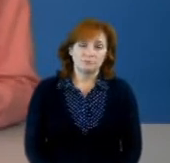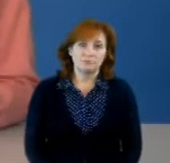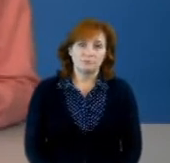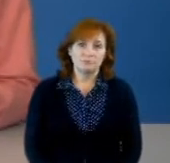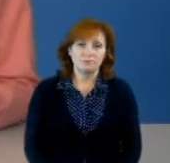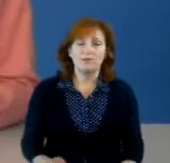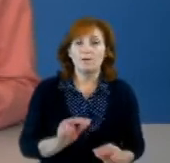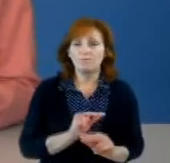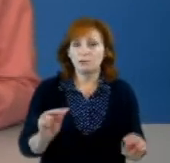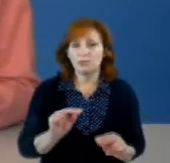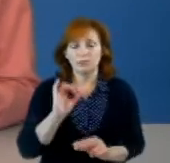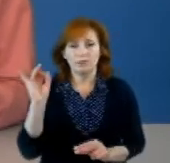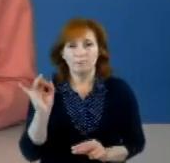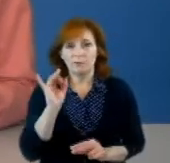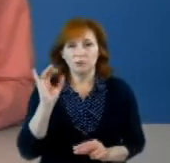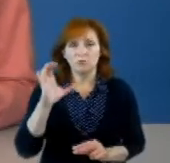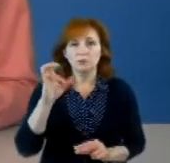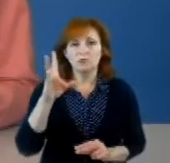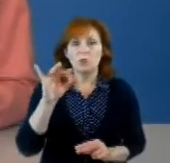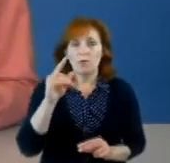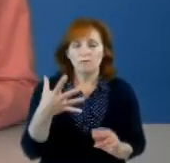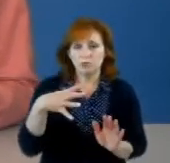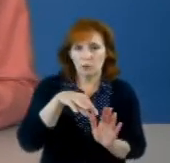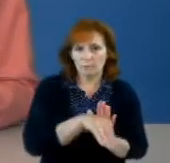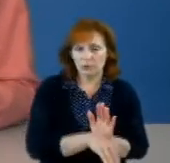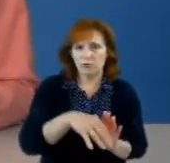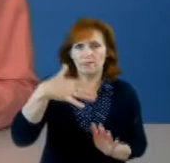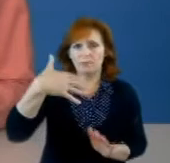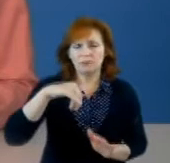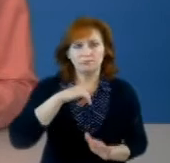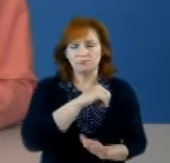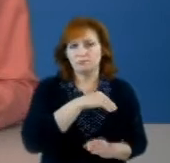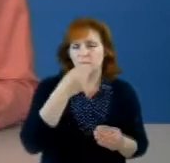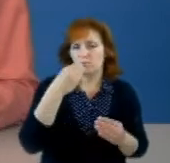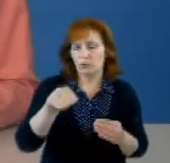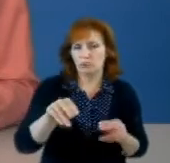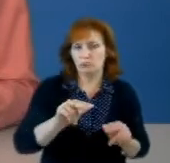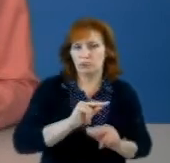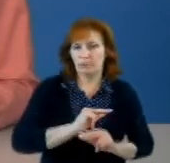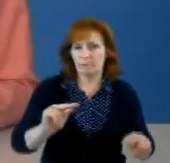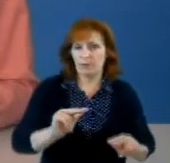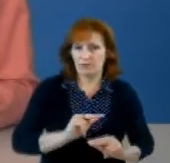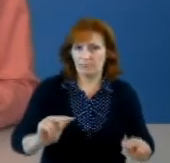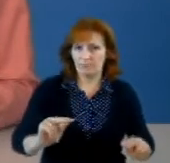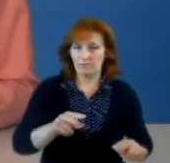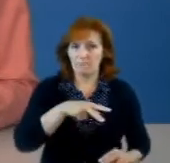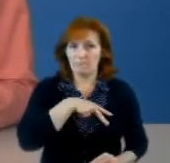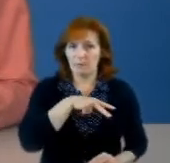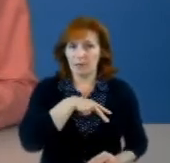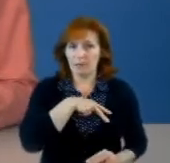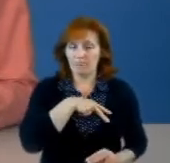Вчителька історії Зісновська увійшла до топ-50 фіналістів Всеукраїнської премії для вчителів Global Teacher